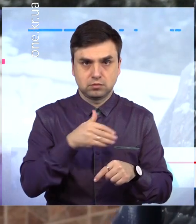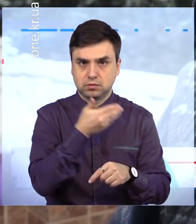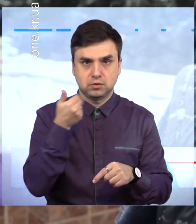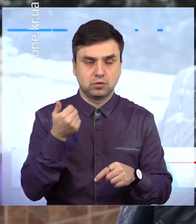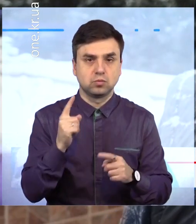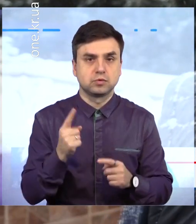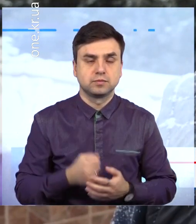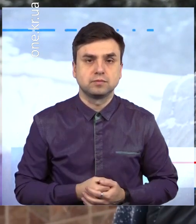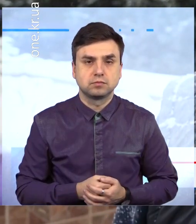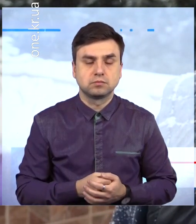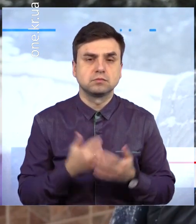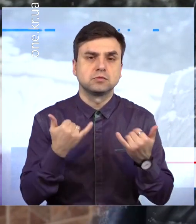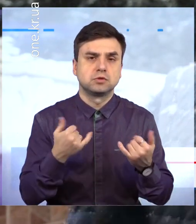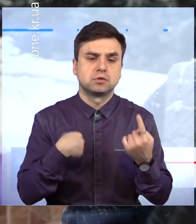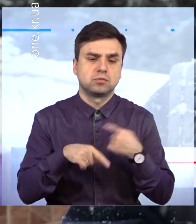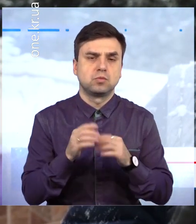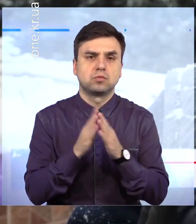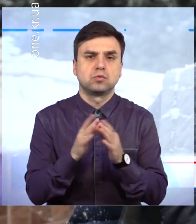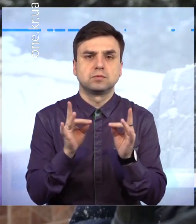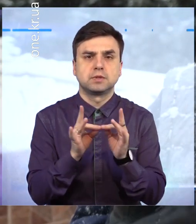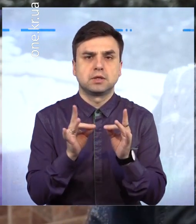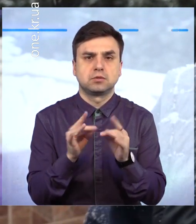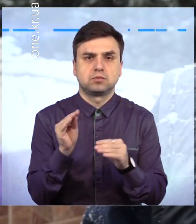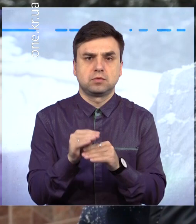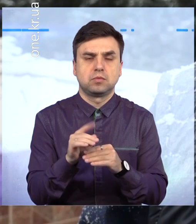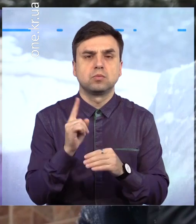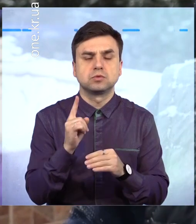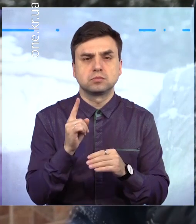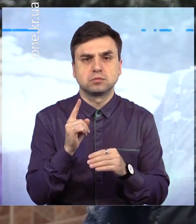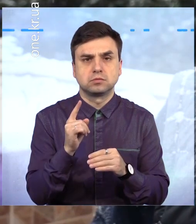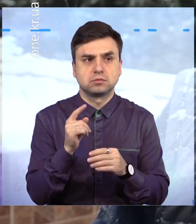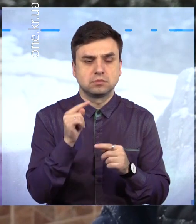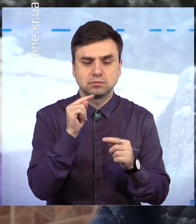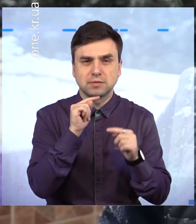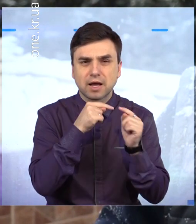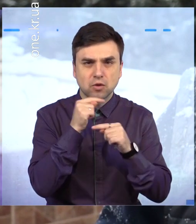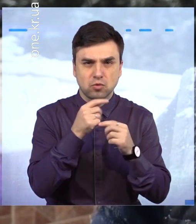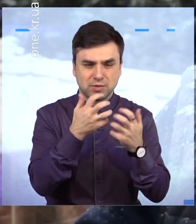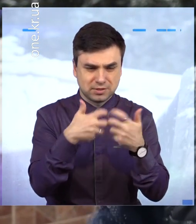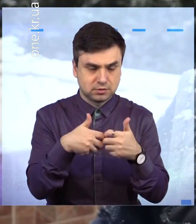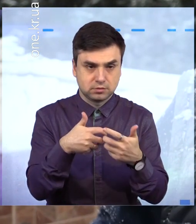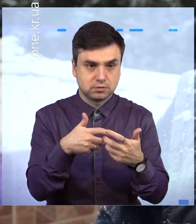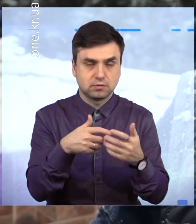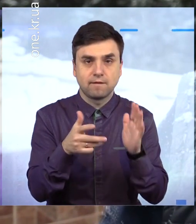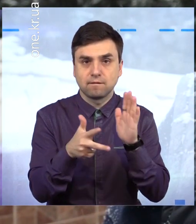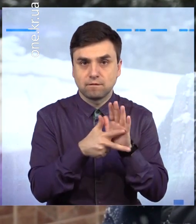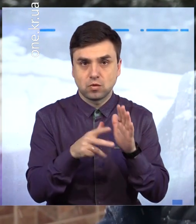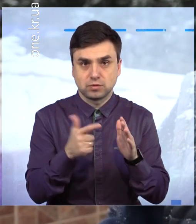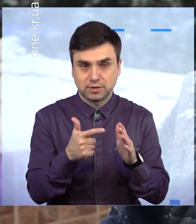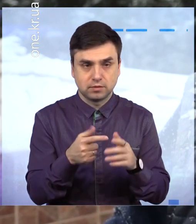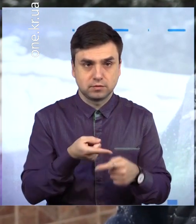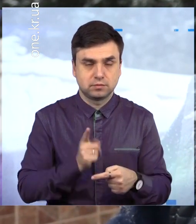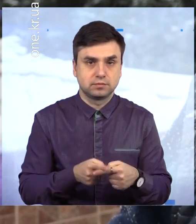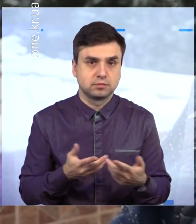економічно менше вже не можна. Це ж безпечність транспорту. Ми ж не можемо їздити і не влажувати машину нічого.